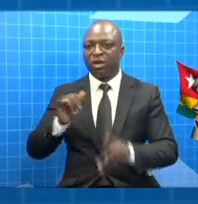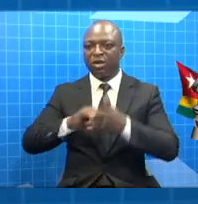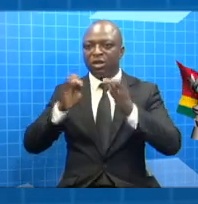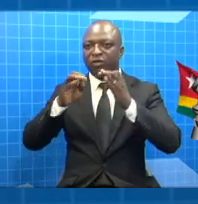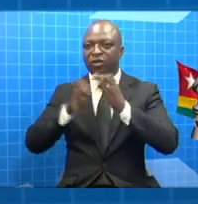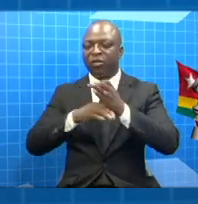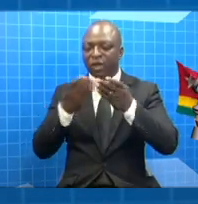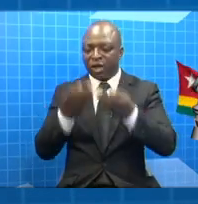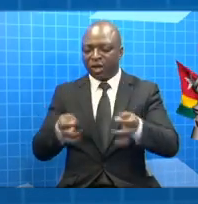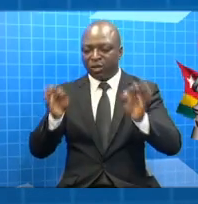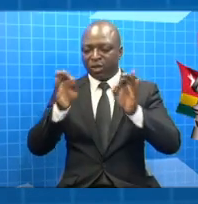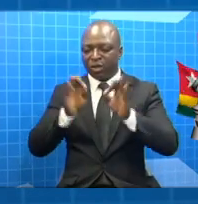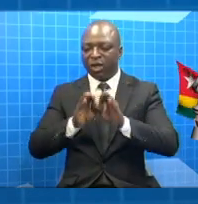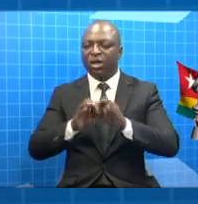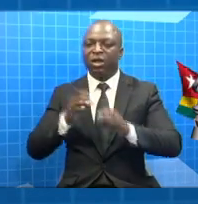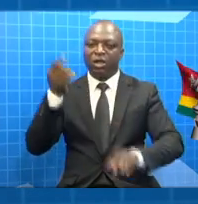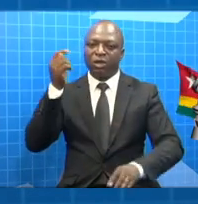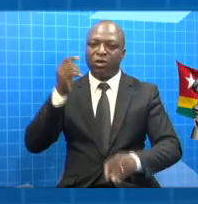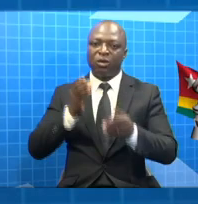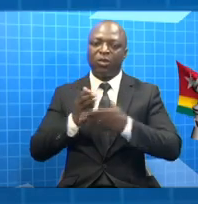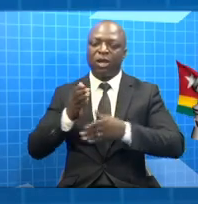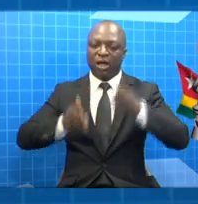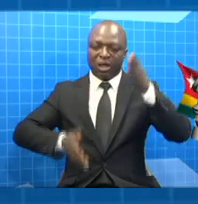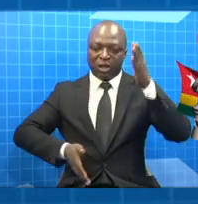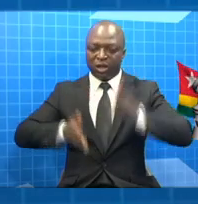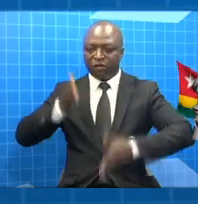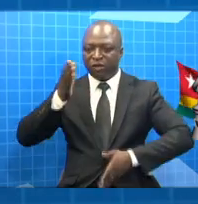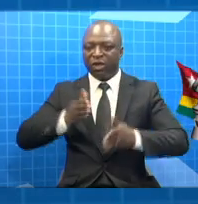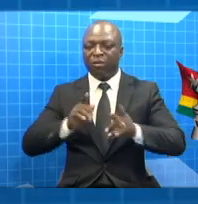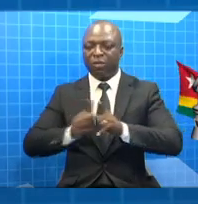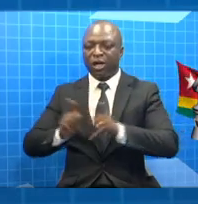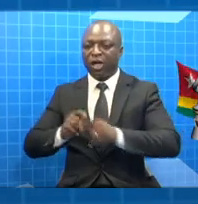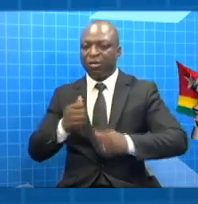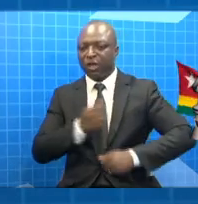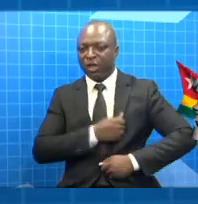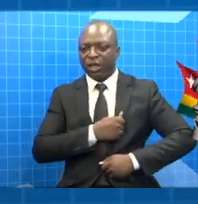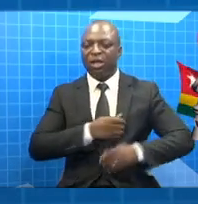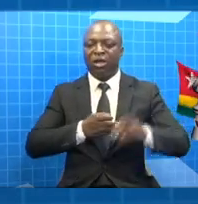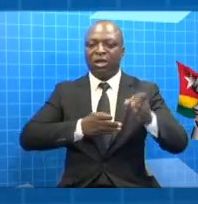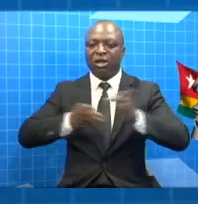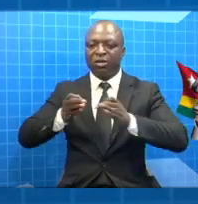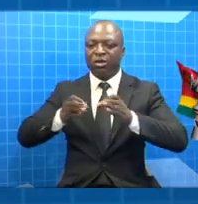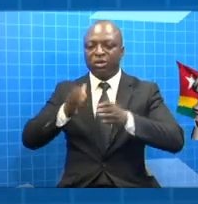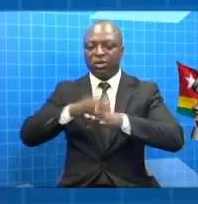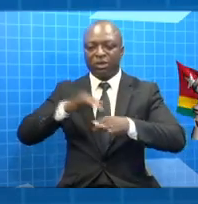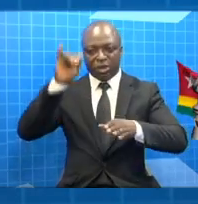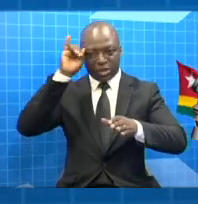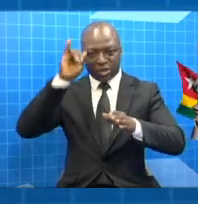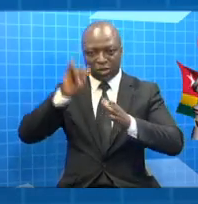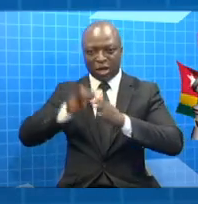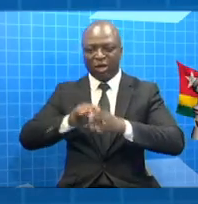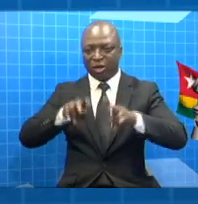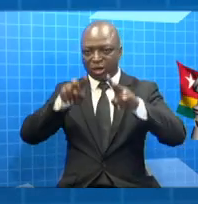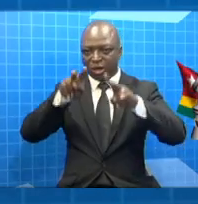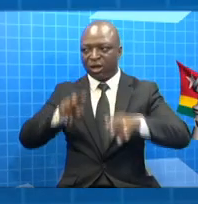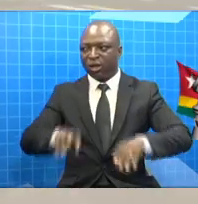événement solennel témoigné par un défilé paramilitaire. Commentaire sur image, Tchazina